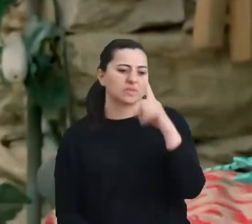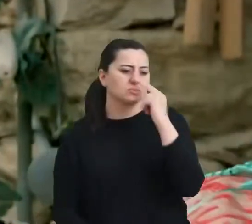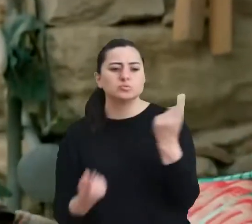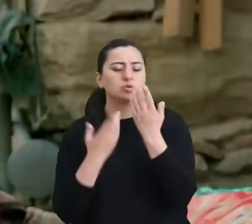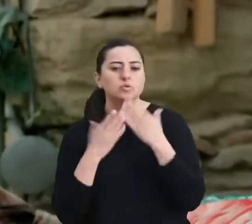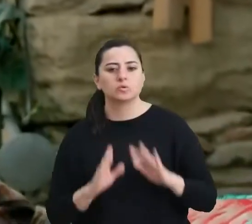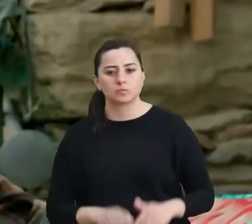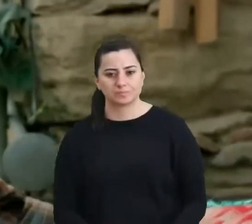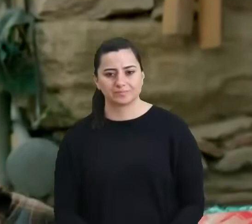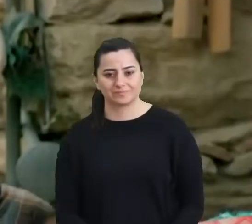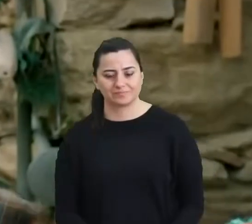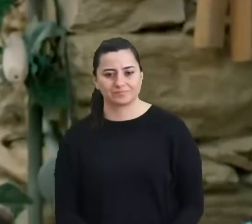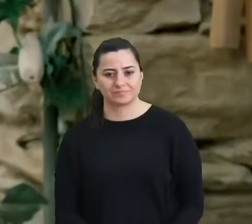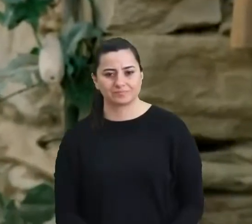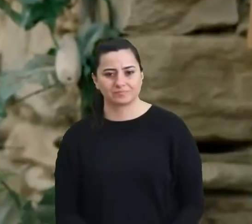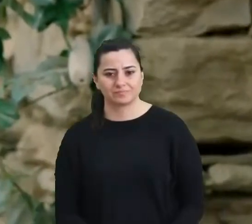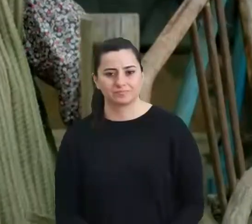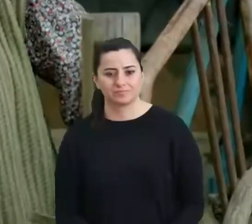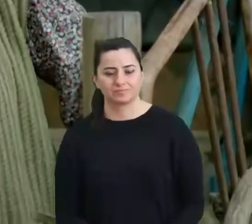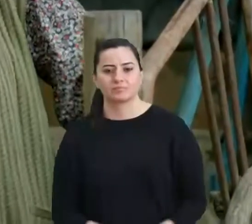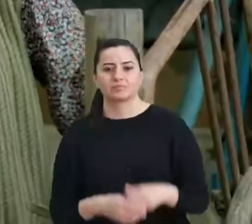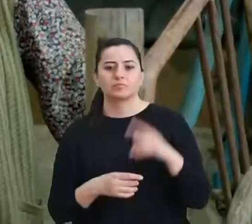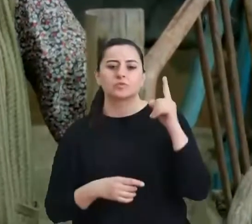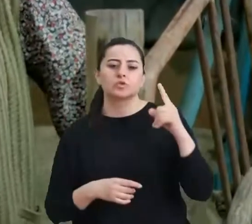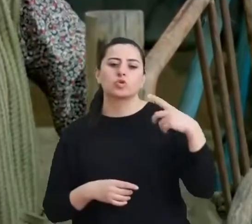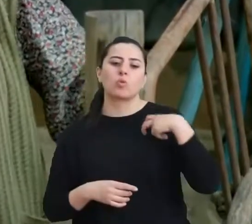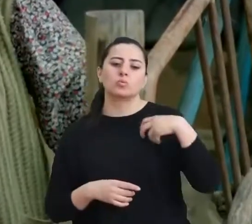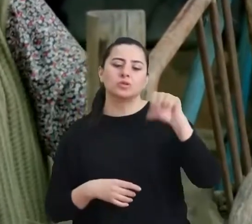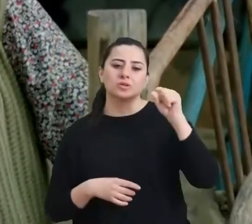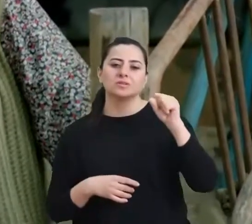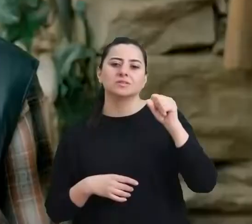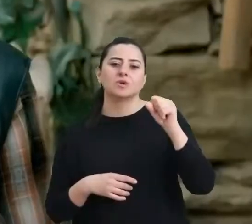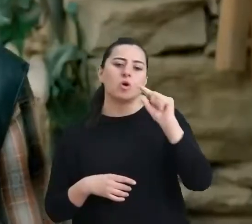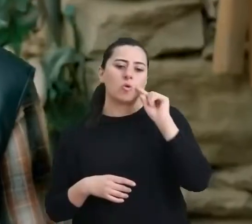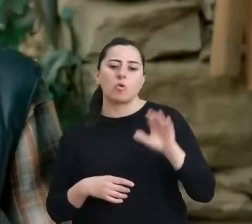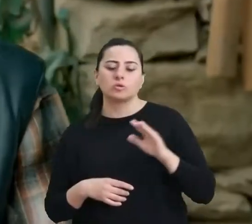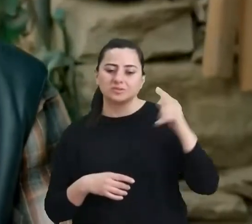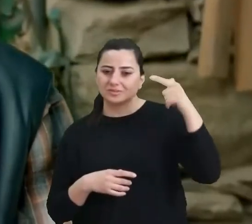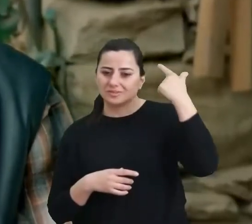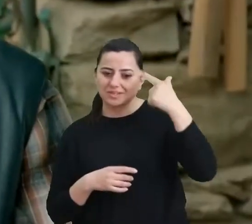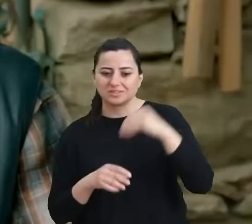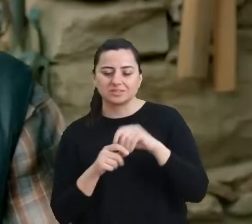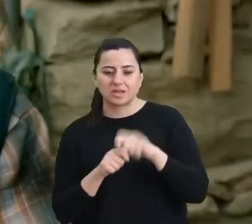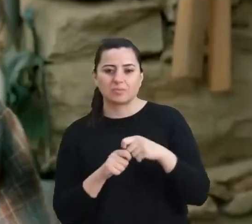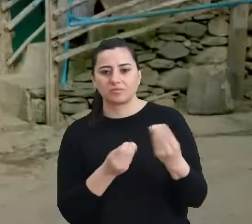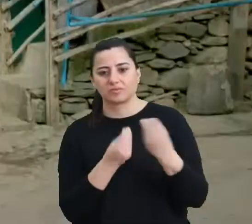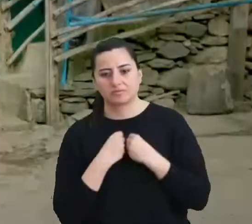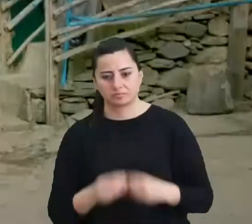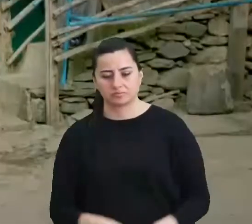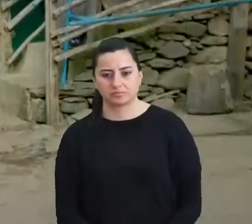kenara koydu. Ana. Şeyle, Tomta'nın oğlunun saç kurutma makinesini getirmişler tamir ediveren diye.